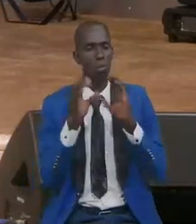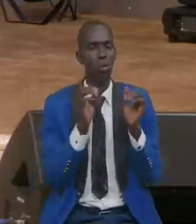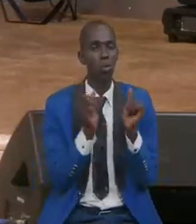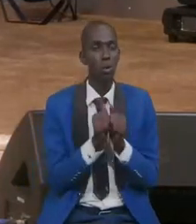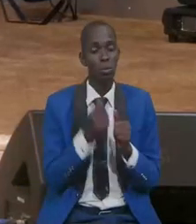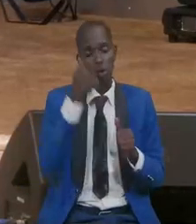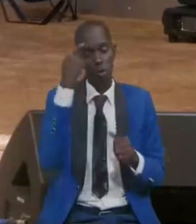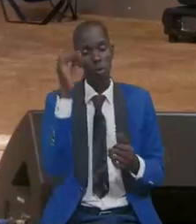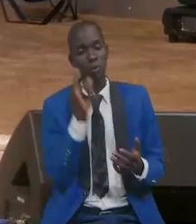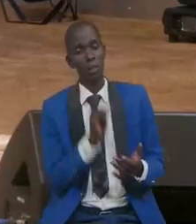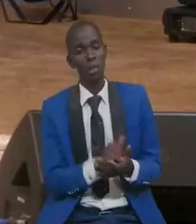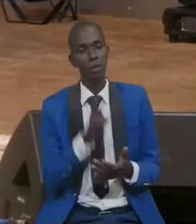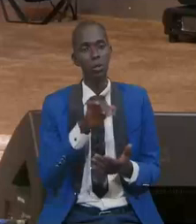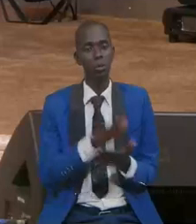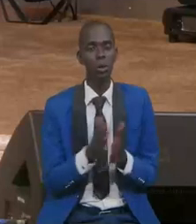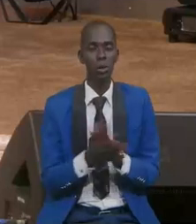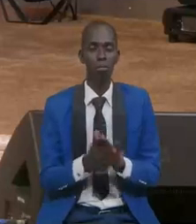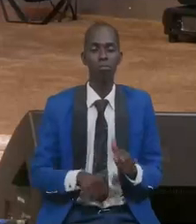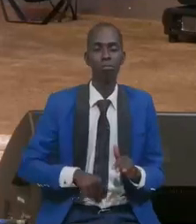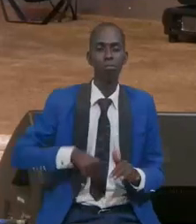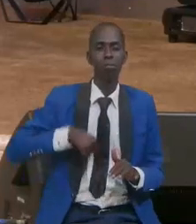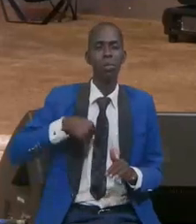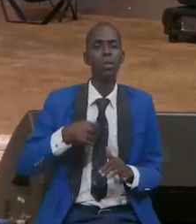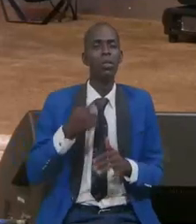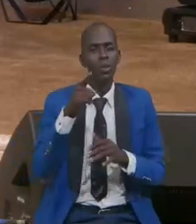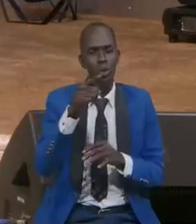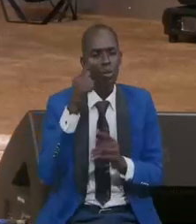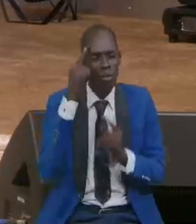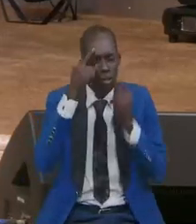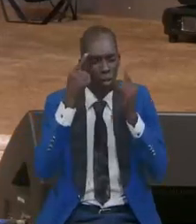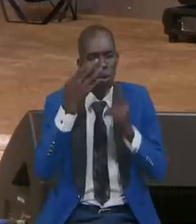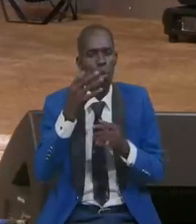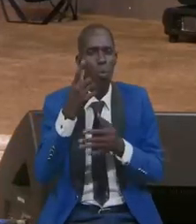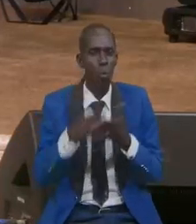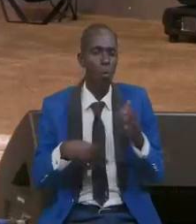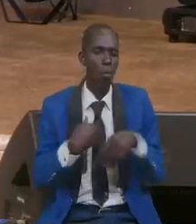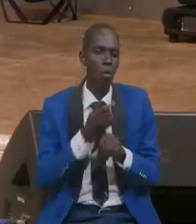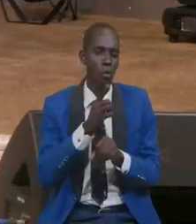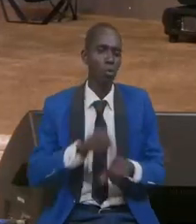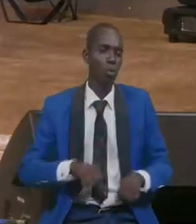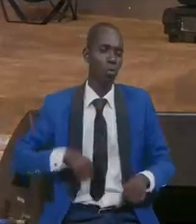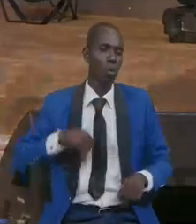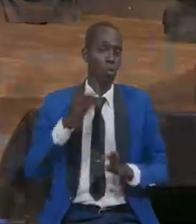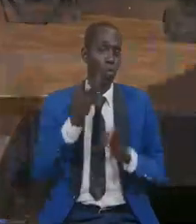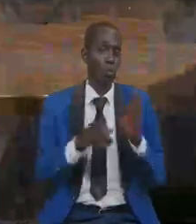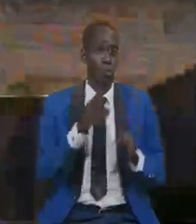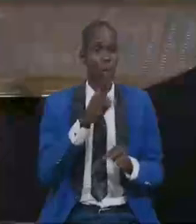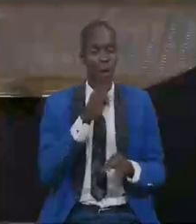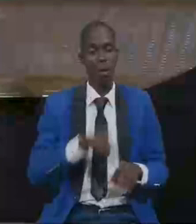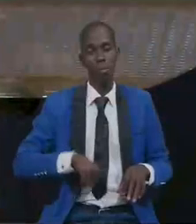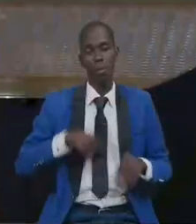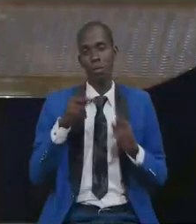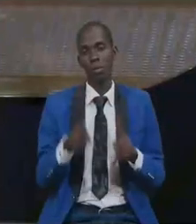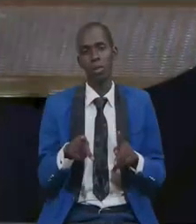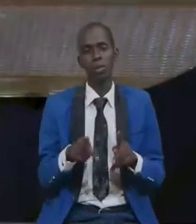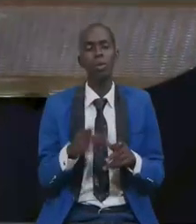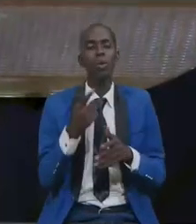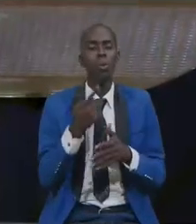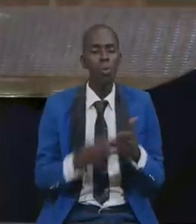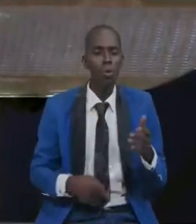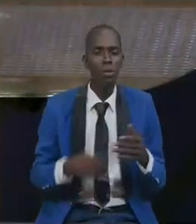élevé. Pensez à ce qui vous rend orgueilleux. Si vous êtes orgueilleux, pensez à ce qui vous donne de mépriser les autres